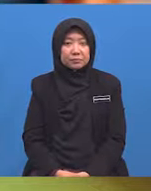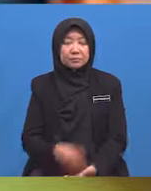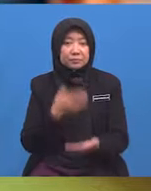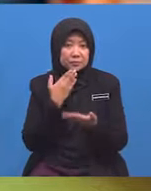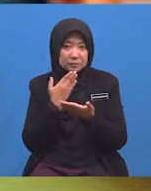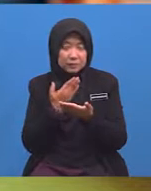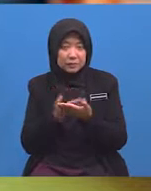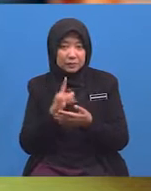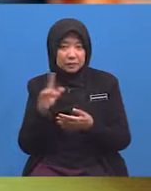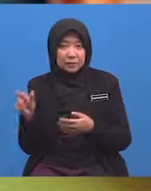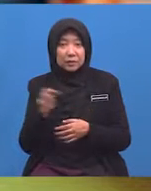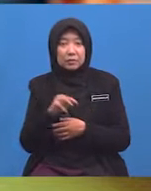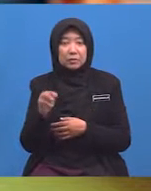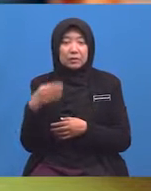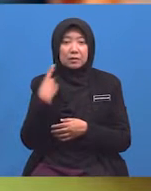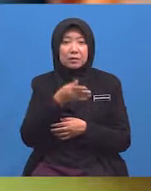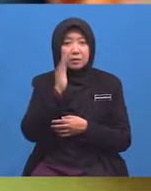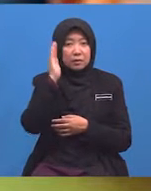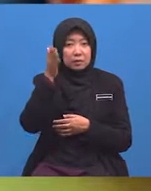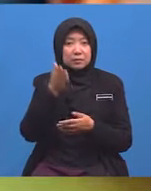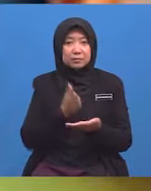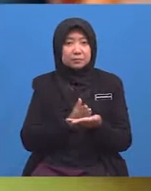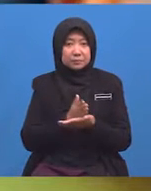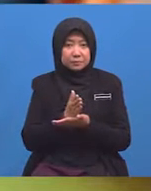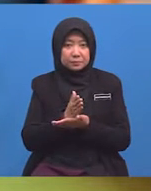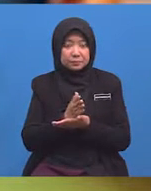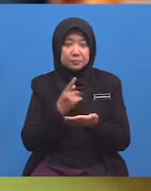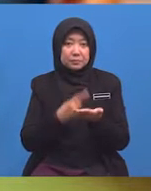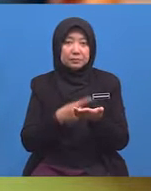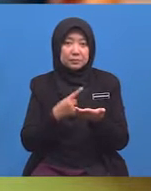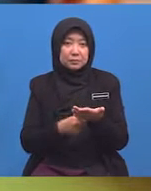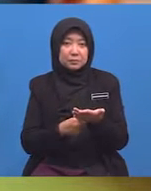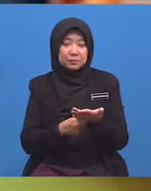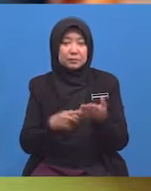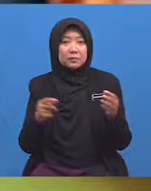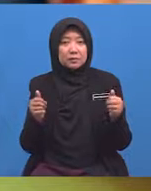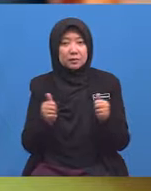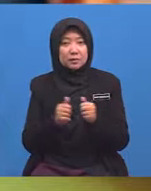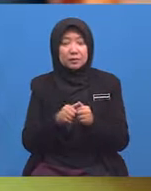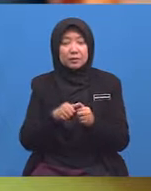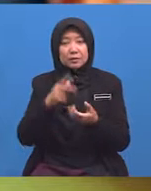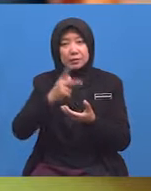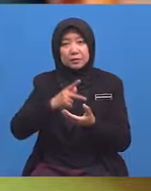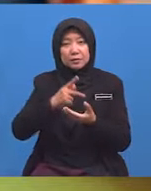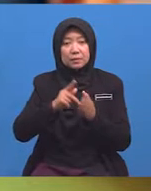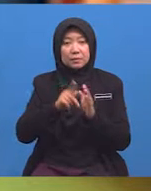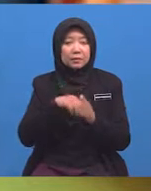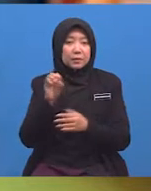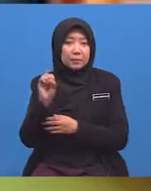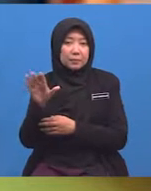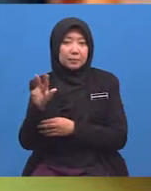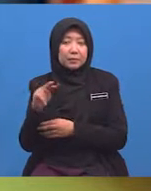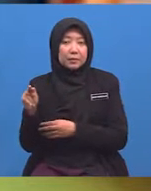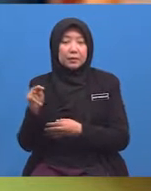Baiklah, murid-murid, kita akan meneruskan perbincangan dengan kesan perkembangan